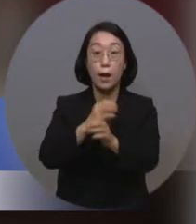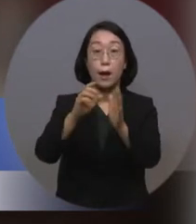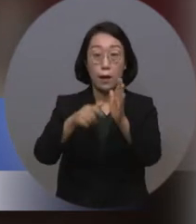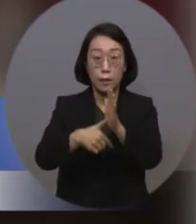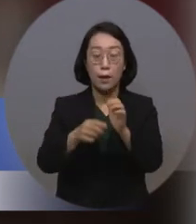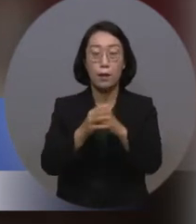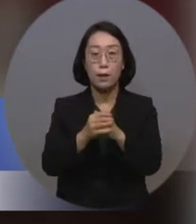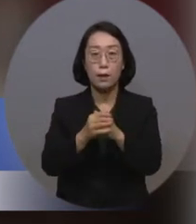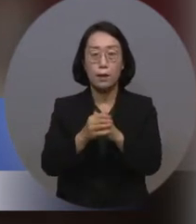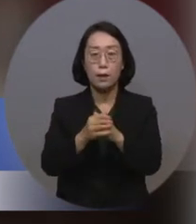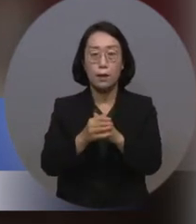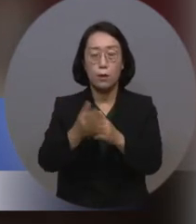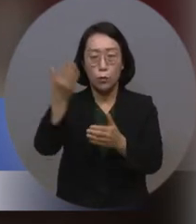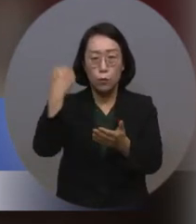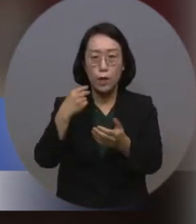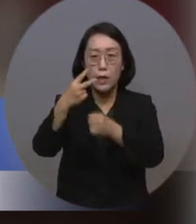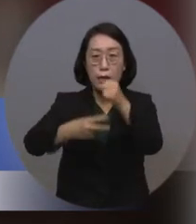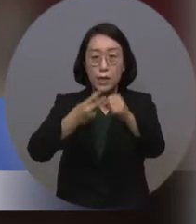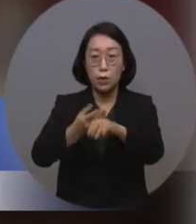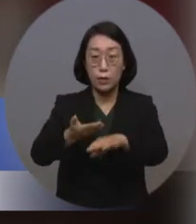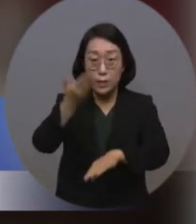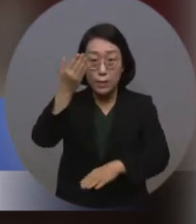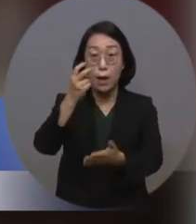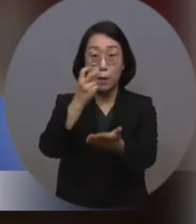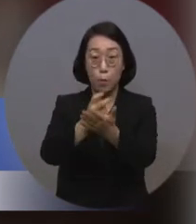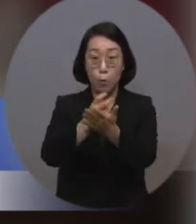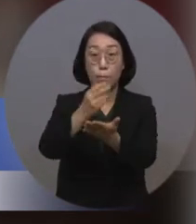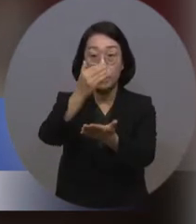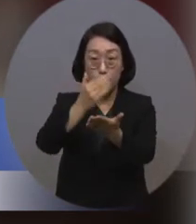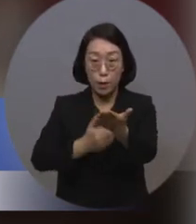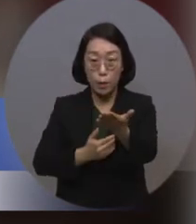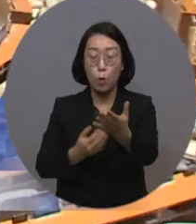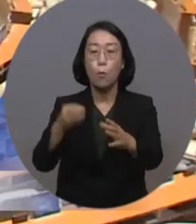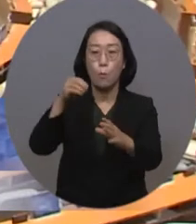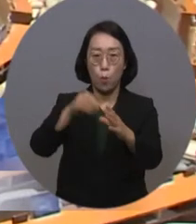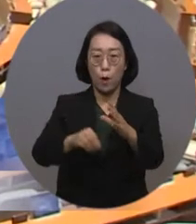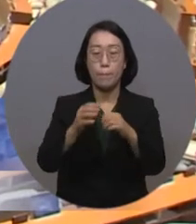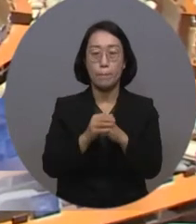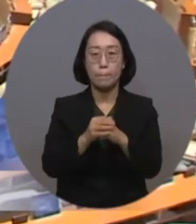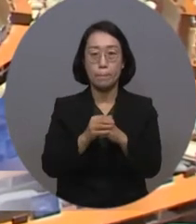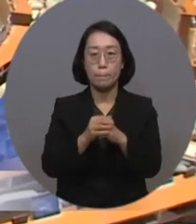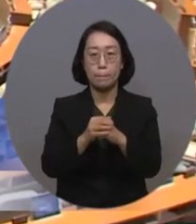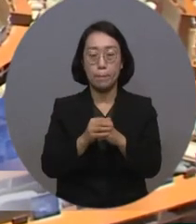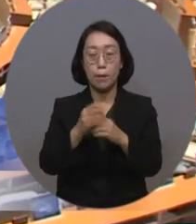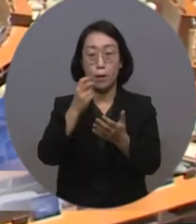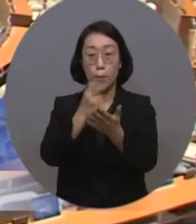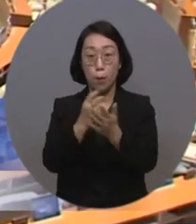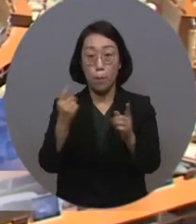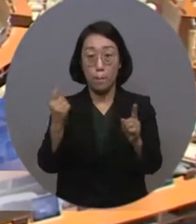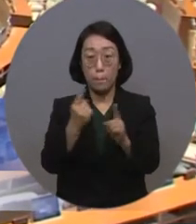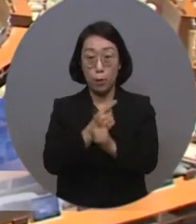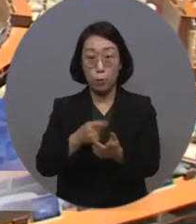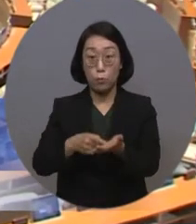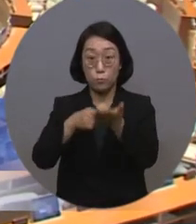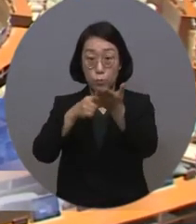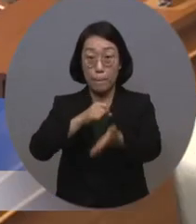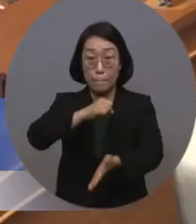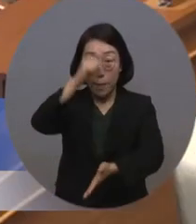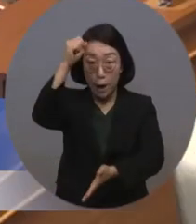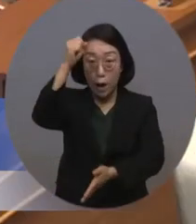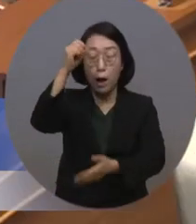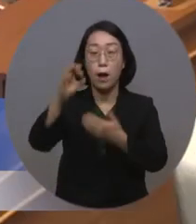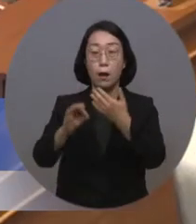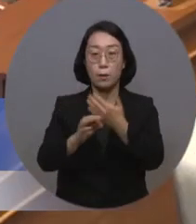경우 현행법에 2년을 초과할 수 있도록 하는 내용을 담고 있습니다. 개정안이 국회 본회의에서 최종